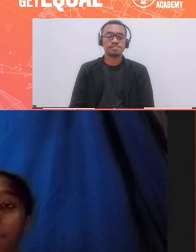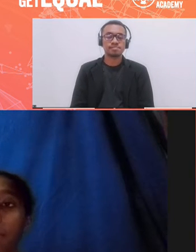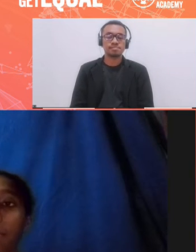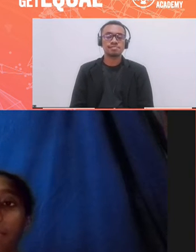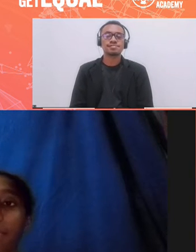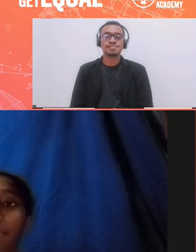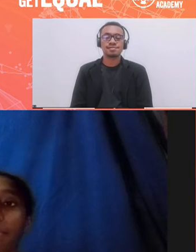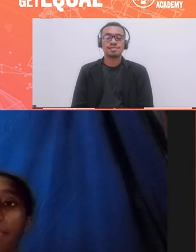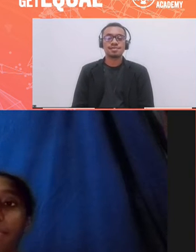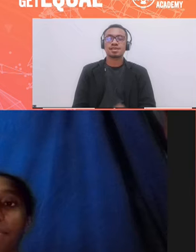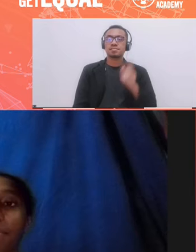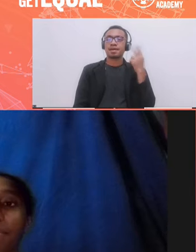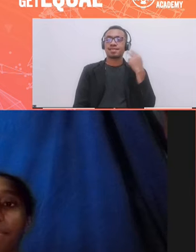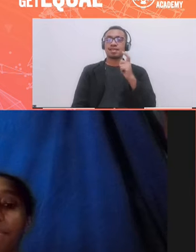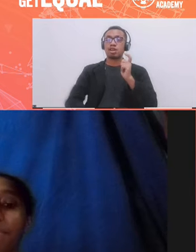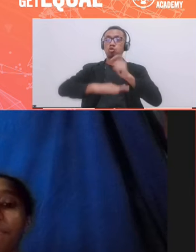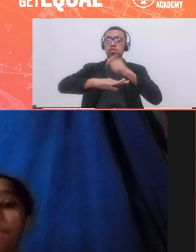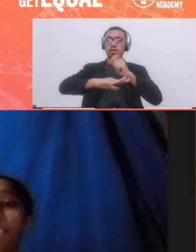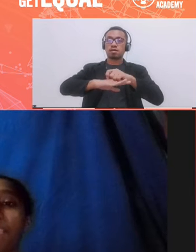over akun Twitter-nya siapa sih?